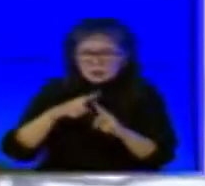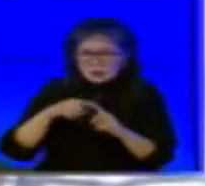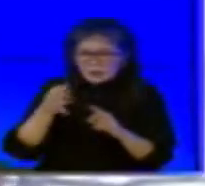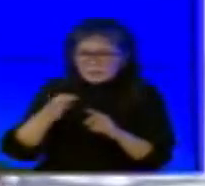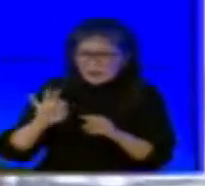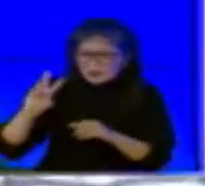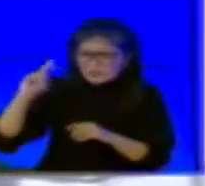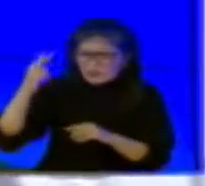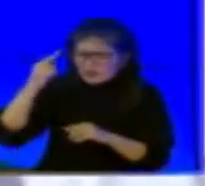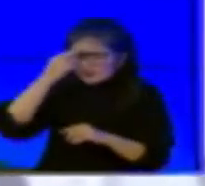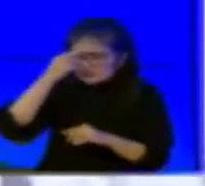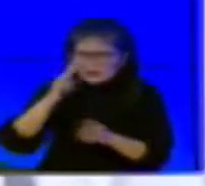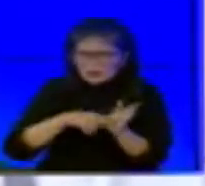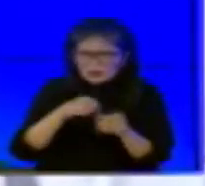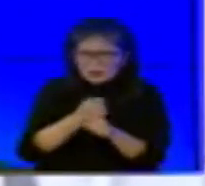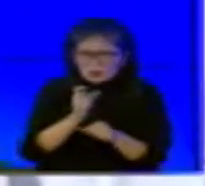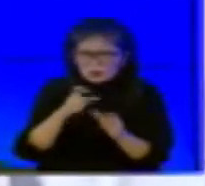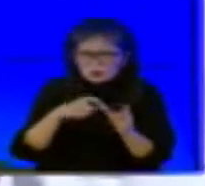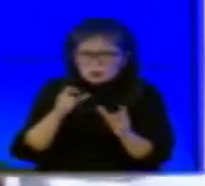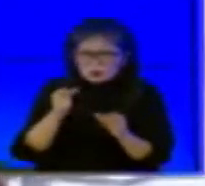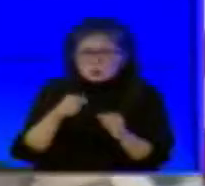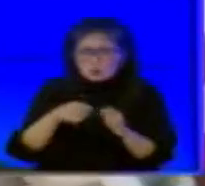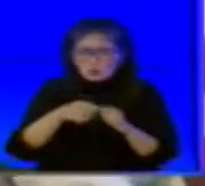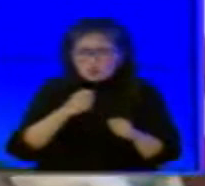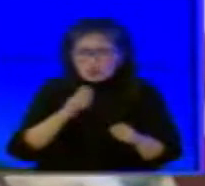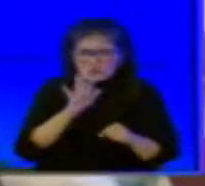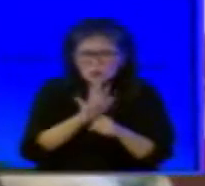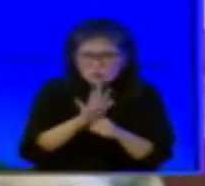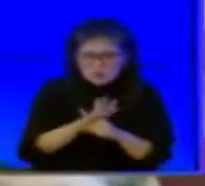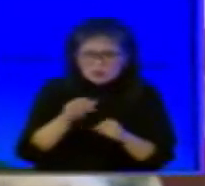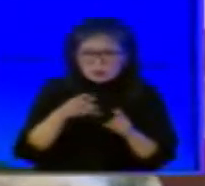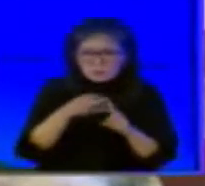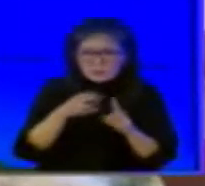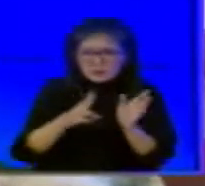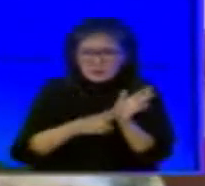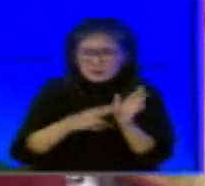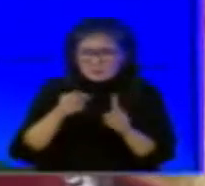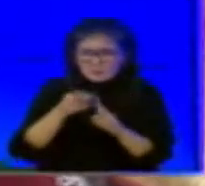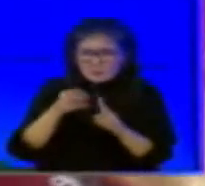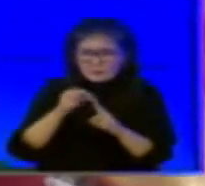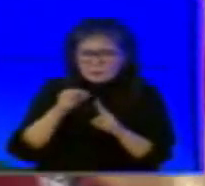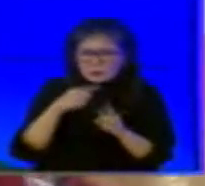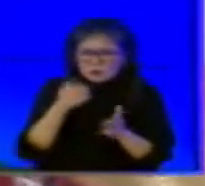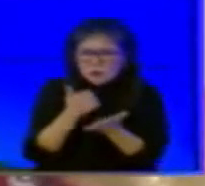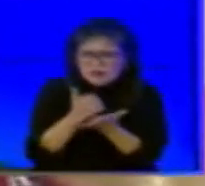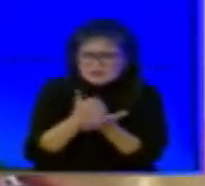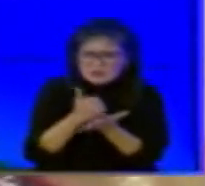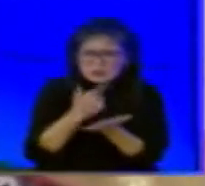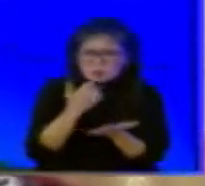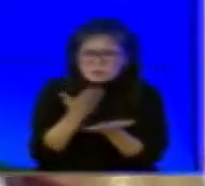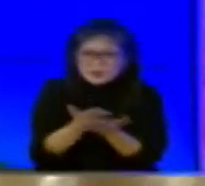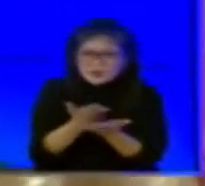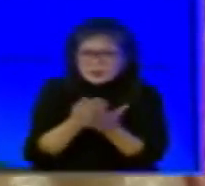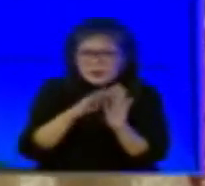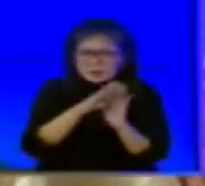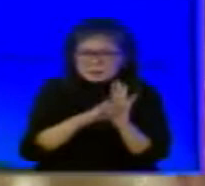Gugus Tugas Percepatan Penanganan COVID-19 dan Ketua BNPB Doni Monardo disebut telah meminta agar acara yang melibatkan ribuan orang